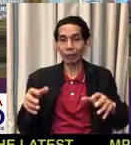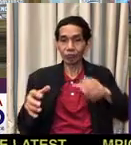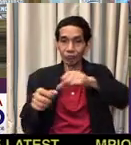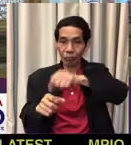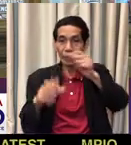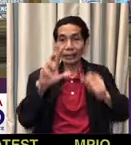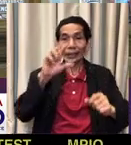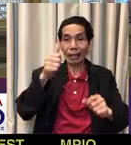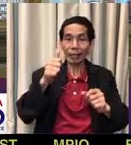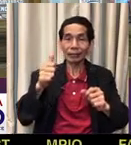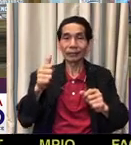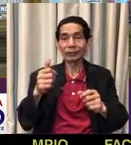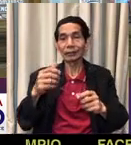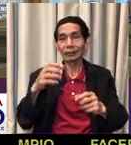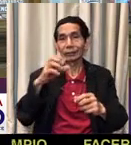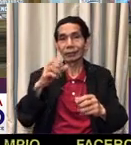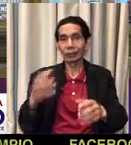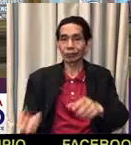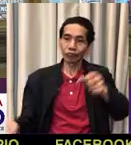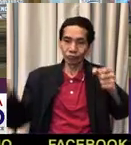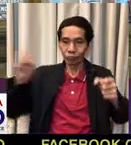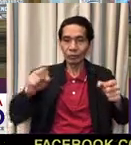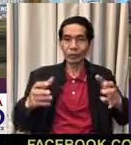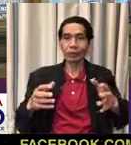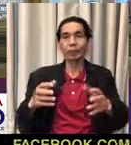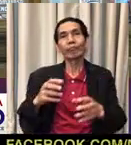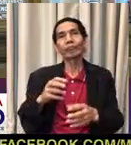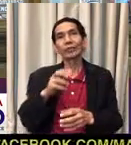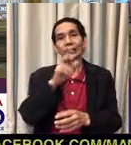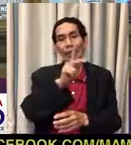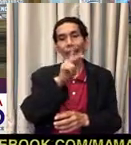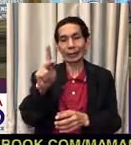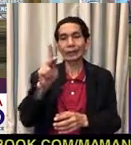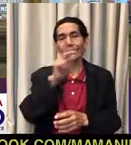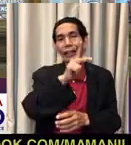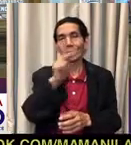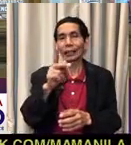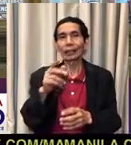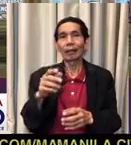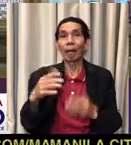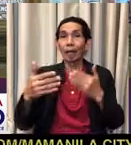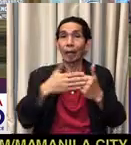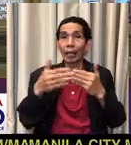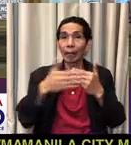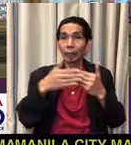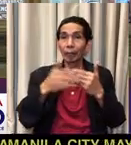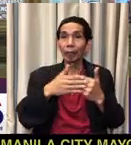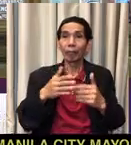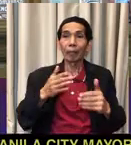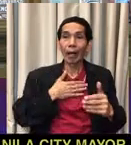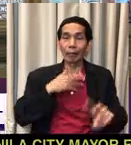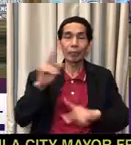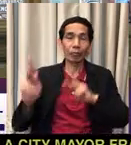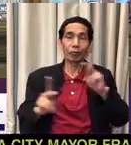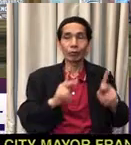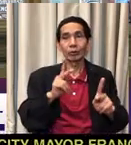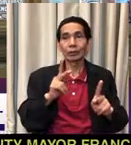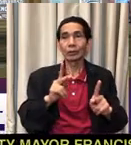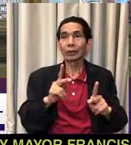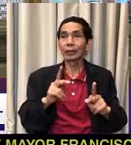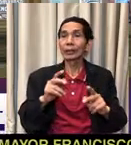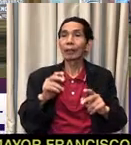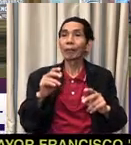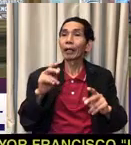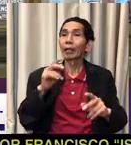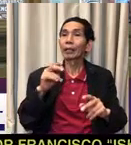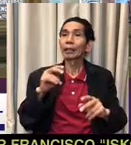Kaya ilalagay naman natin sa kartilya ulit. Malapit na po ha mga kababayan, mga